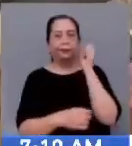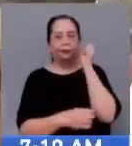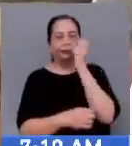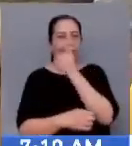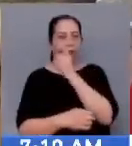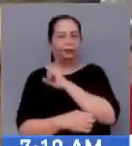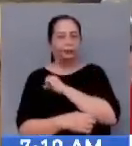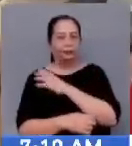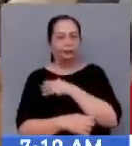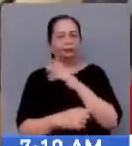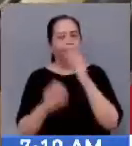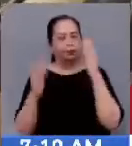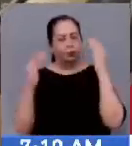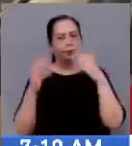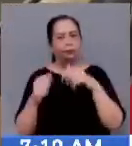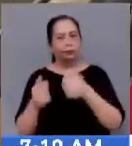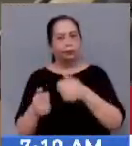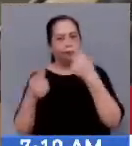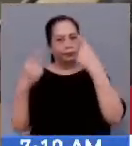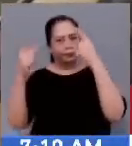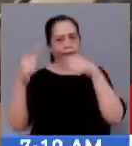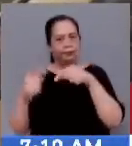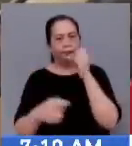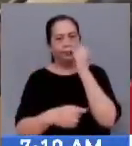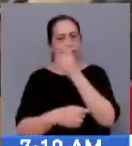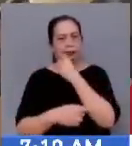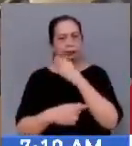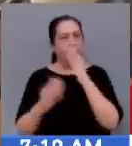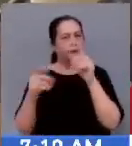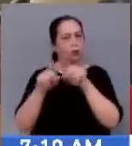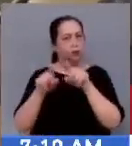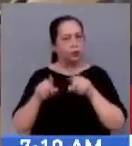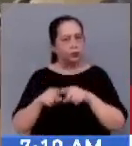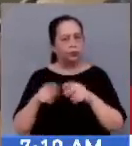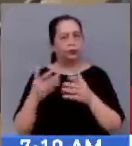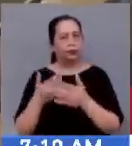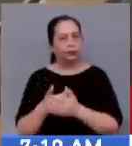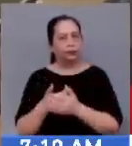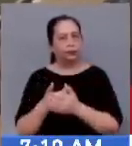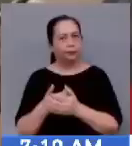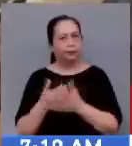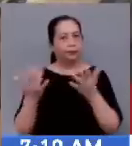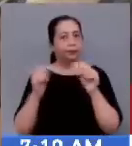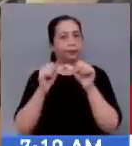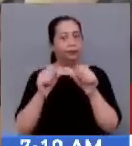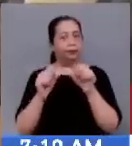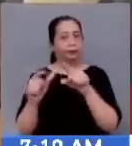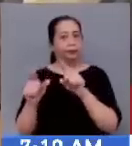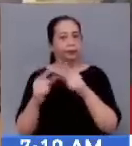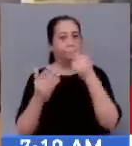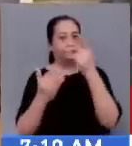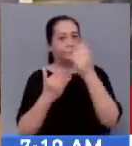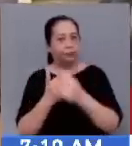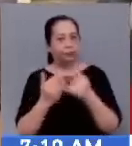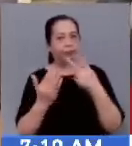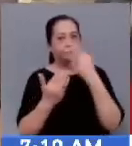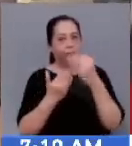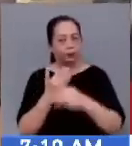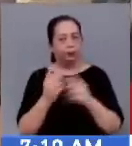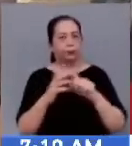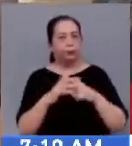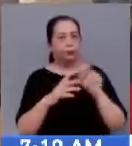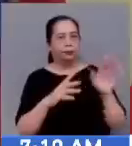ang tagumpay ni Duterte. Naasahan din ni Robredo na maipagpapatuloy ang mga proyekto at programang sinimulan ng kanilang